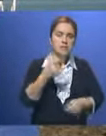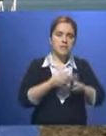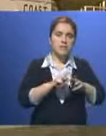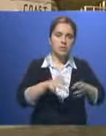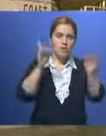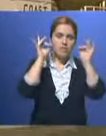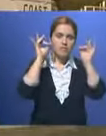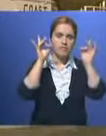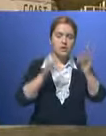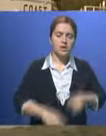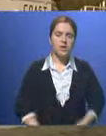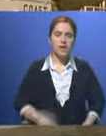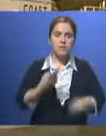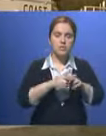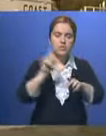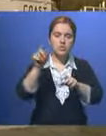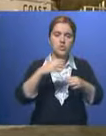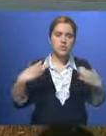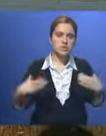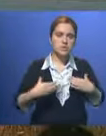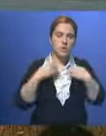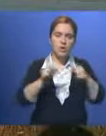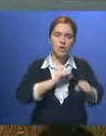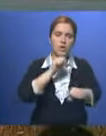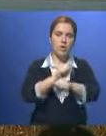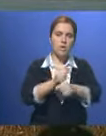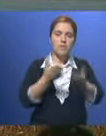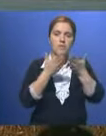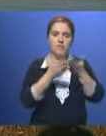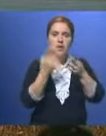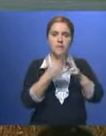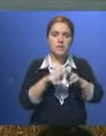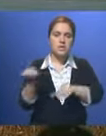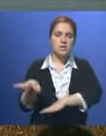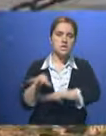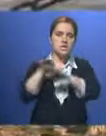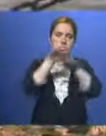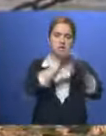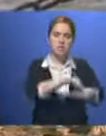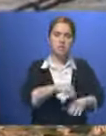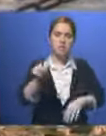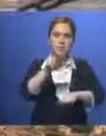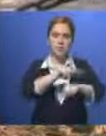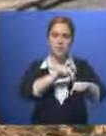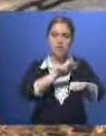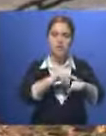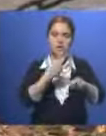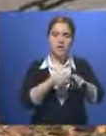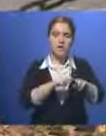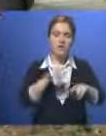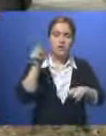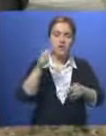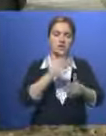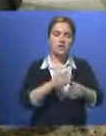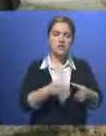движения судов. Только после этого казанки байды остановились, после чего все провождения пограничного катера были копированы из морской акватории на